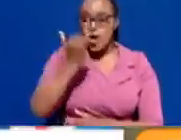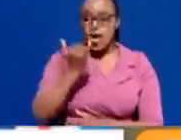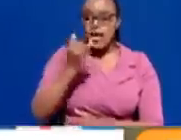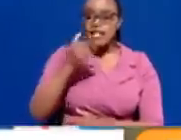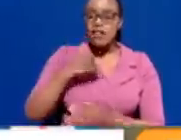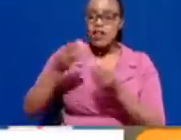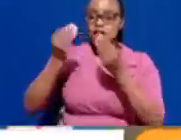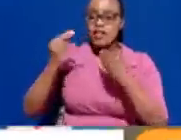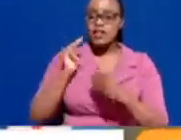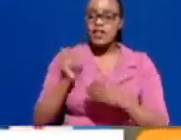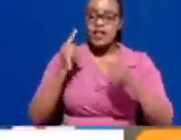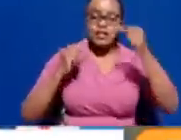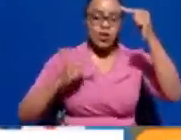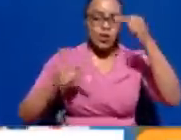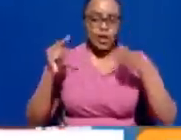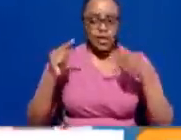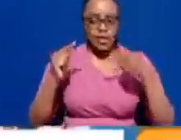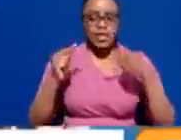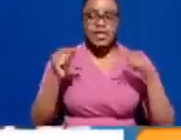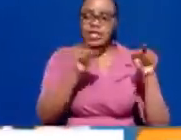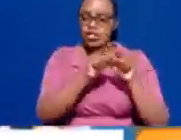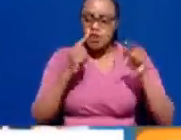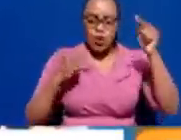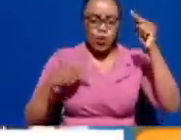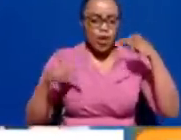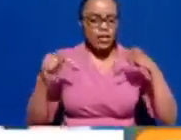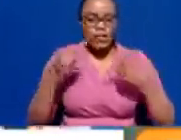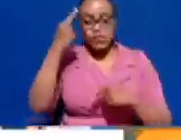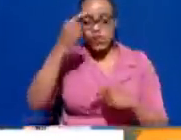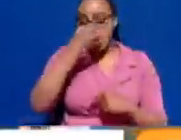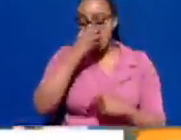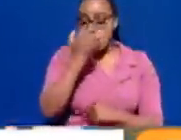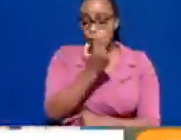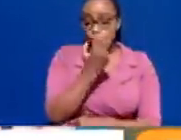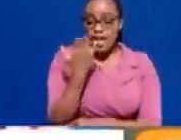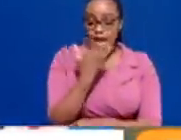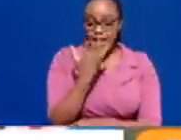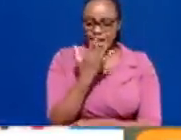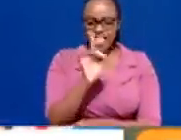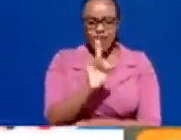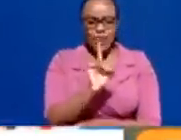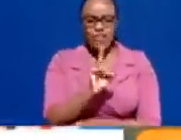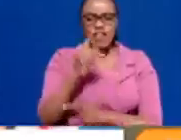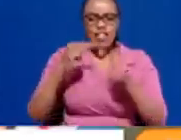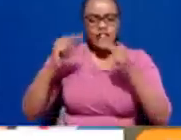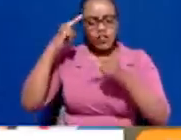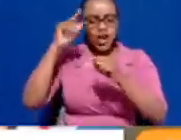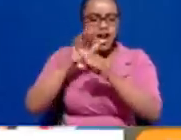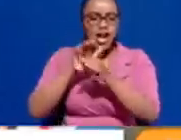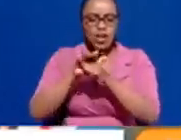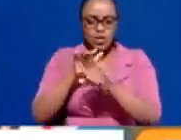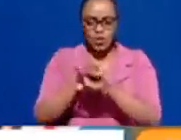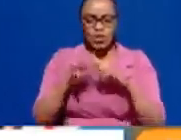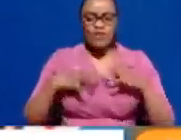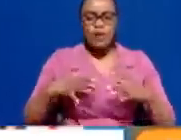ya kutupatia ushindi. Hii ushindi si ya William Ruto na Gashagwa, ni ushindi wa mamilioni